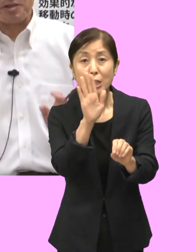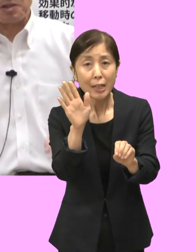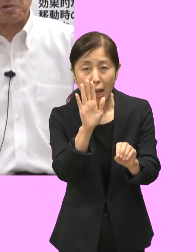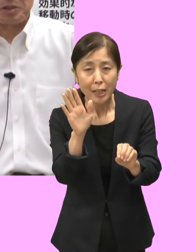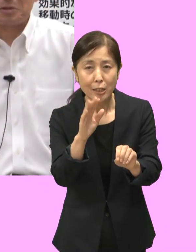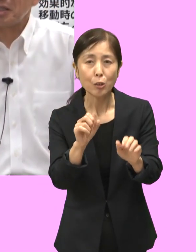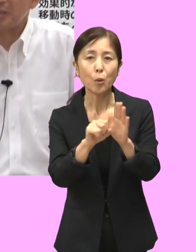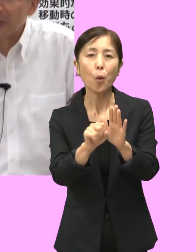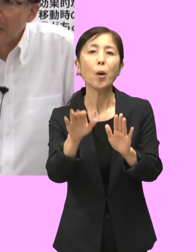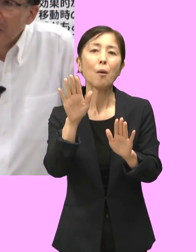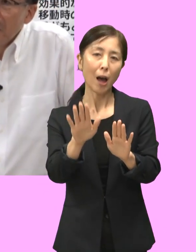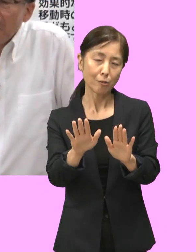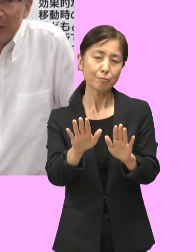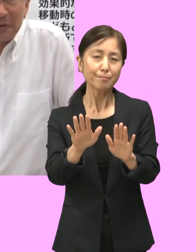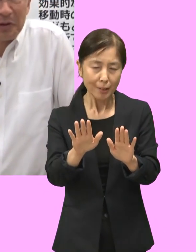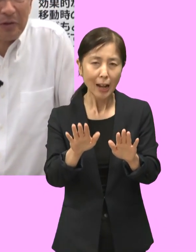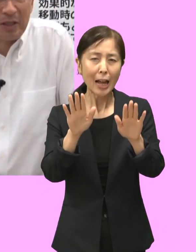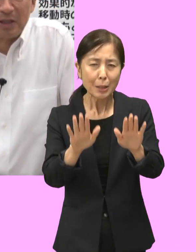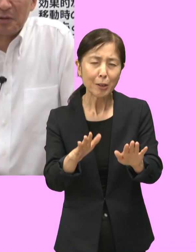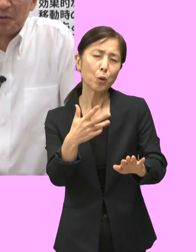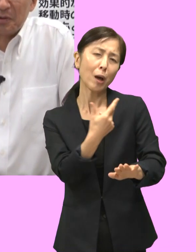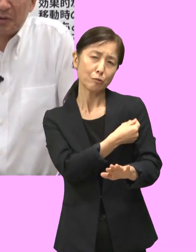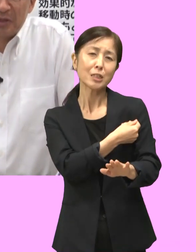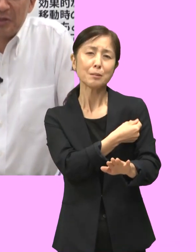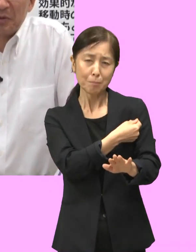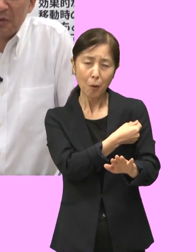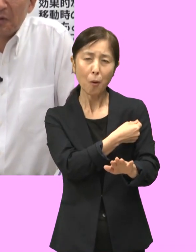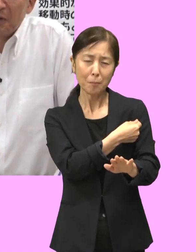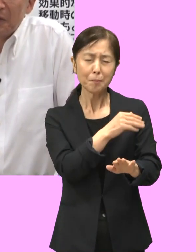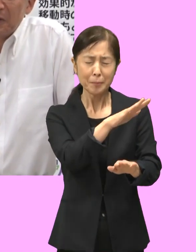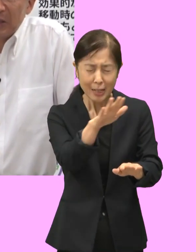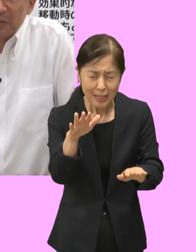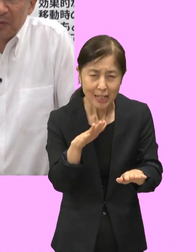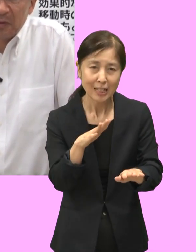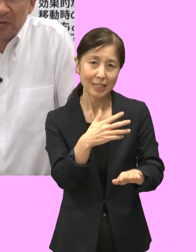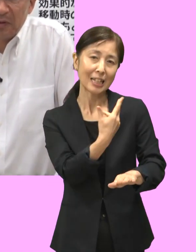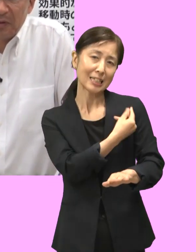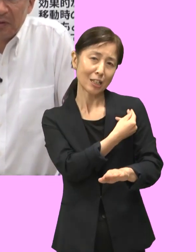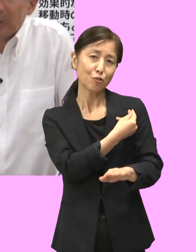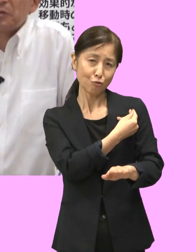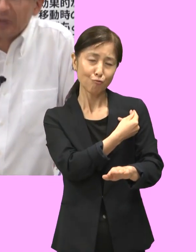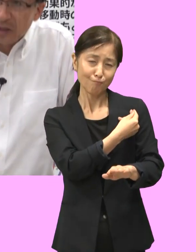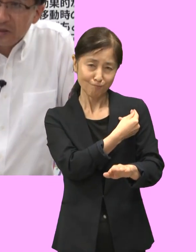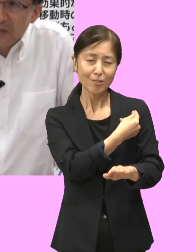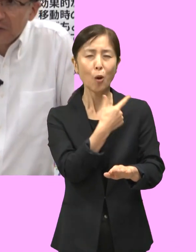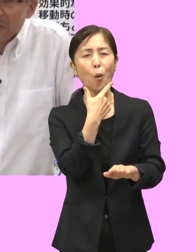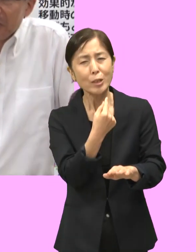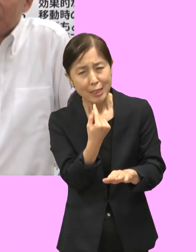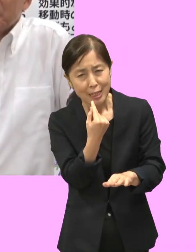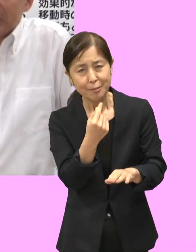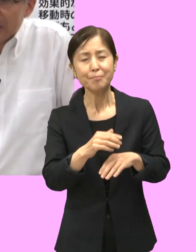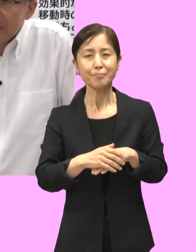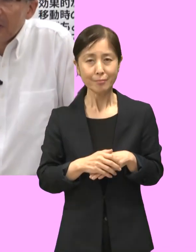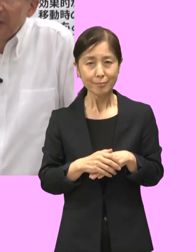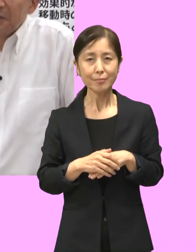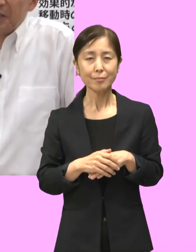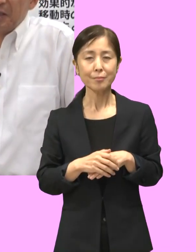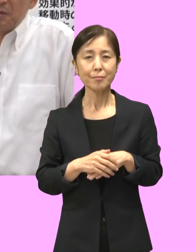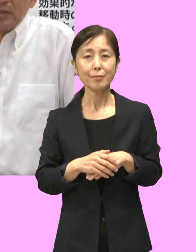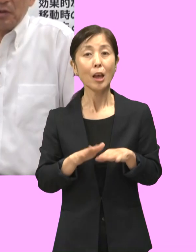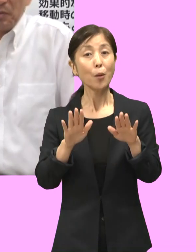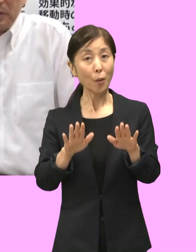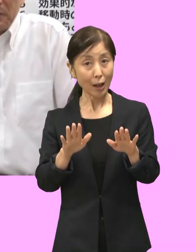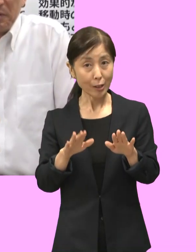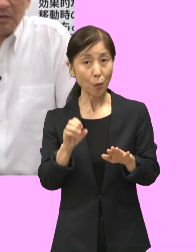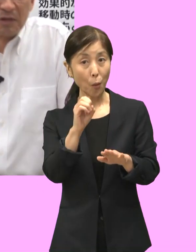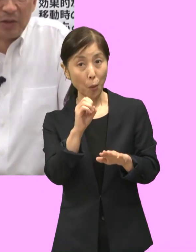在のワクチンでもできる限り、私としては接種をご検討いただきたいというふうに思うわけです。で、